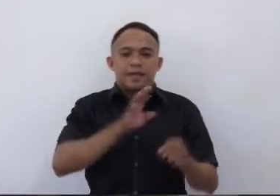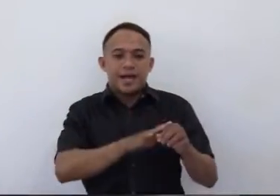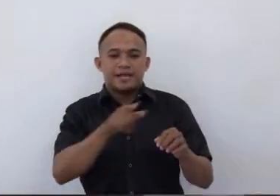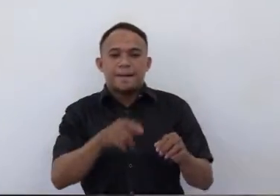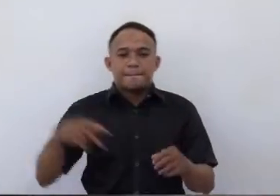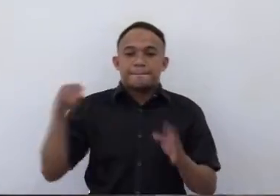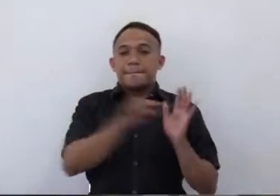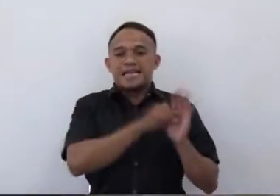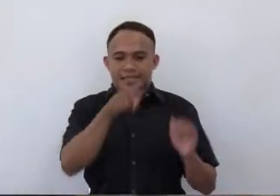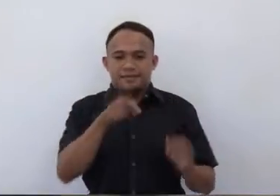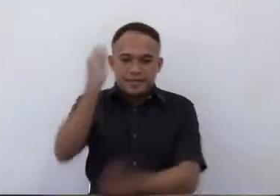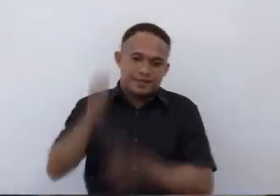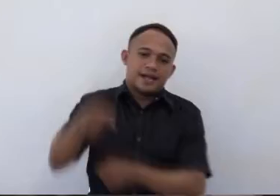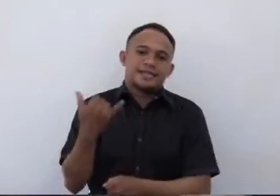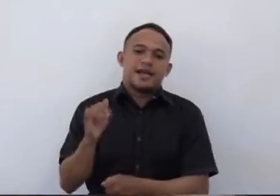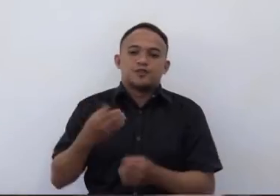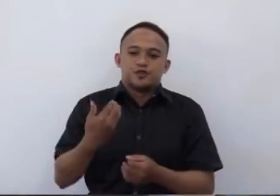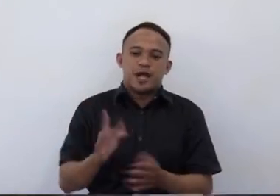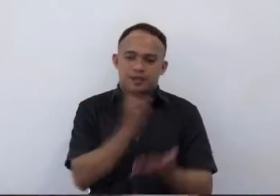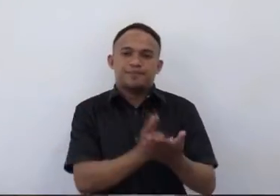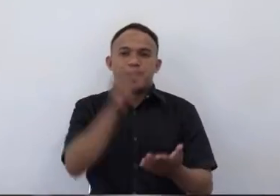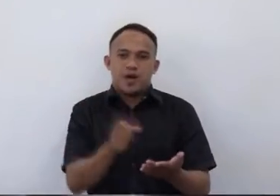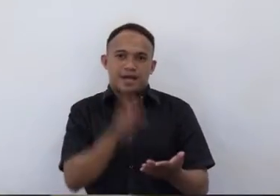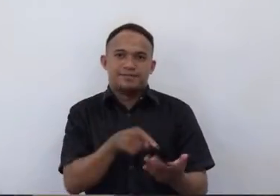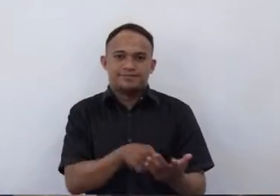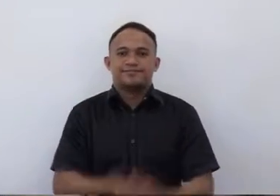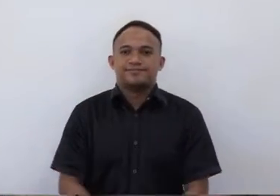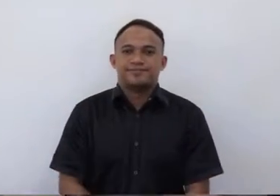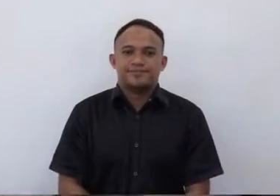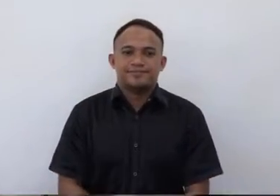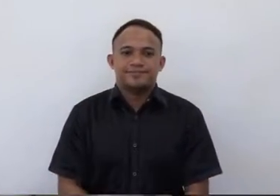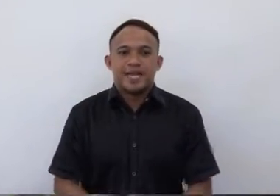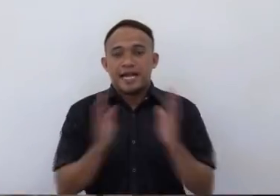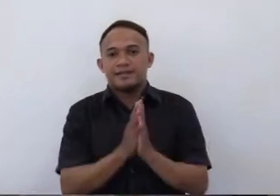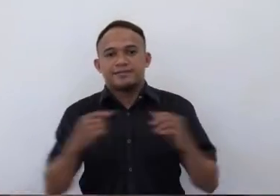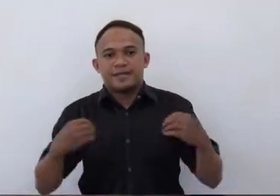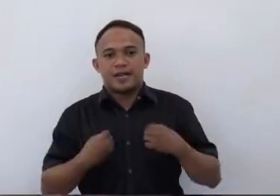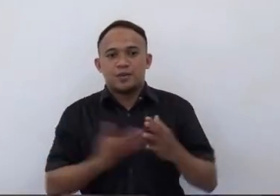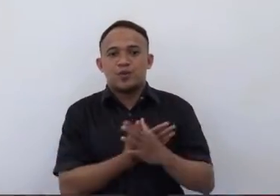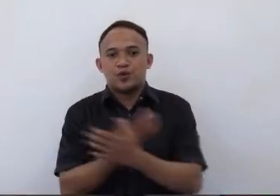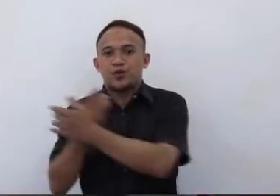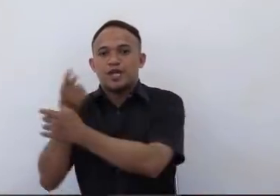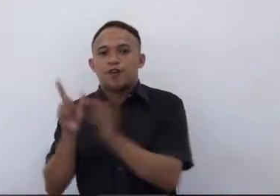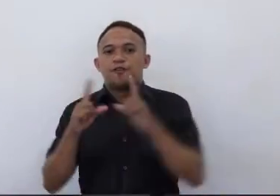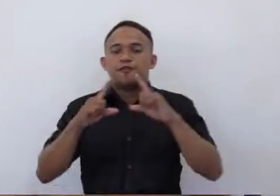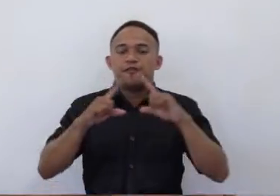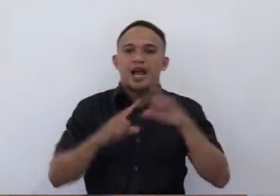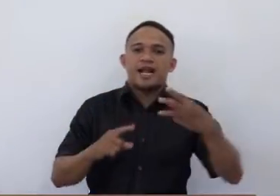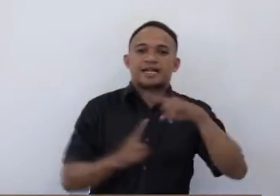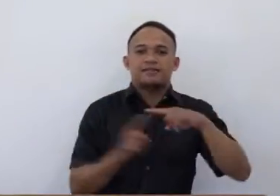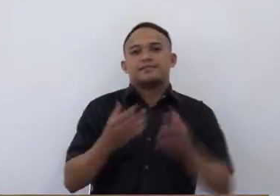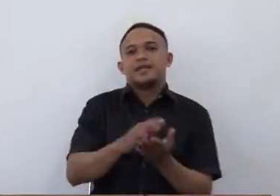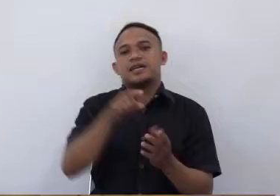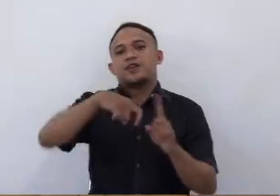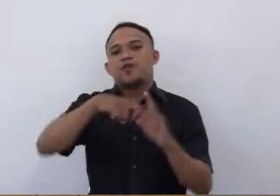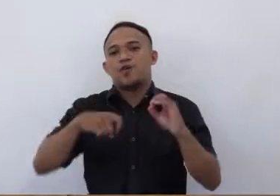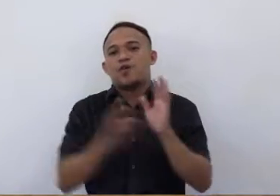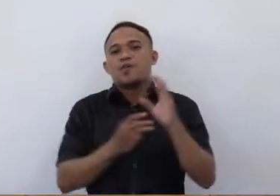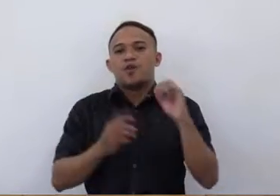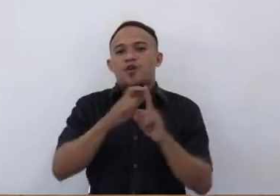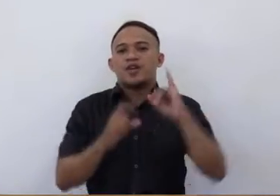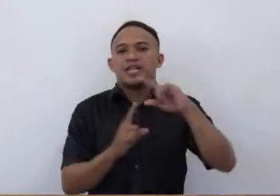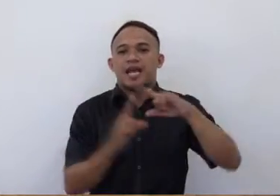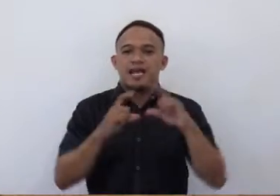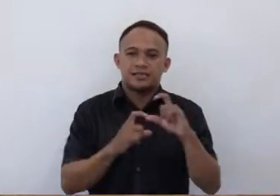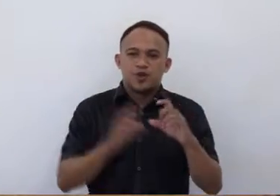pertanian. Porang saat ini merupakan komoditas ekspor dengan negara tujuan seperti Jepang, Cina,